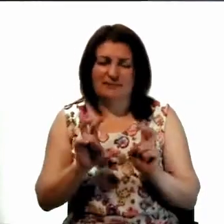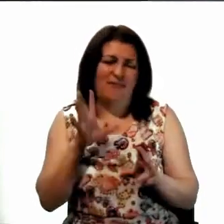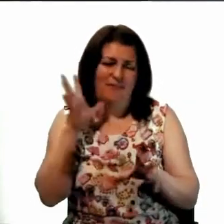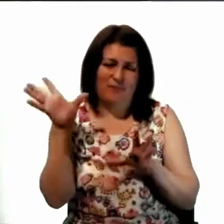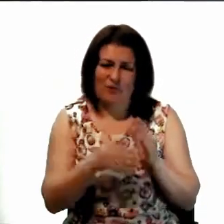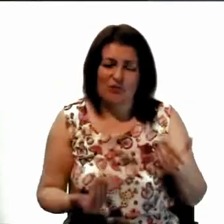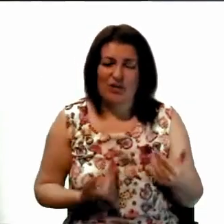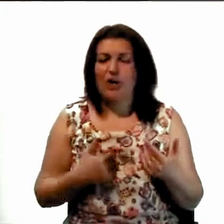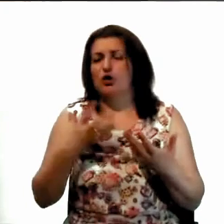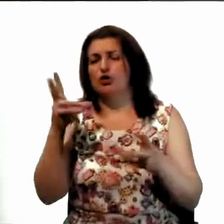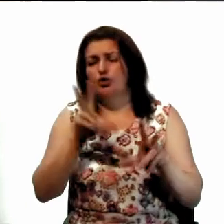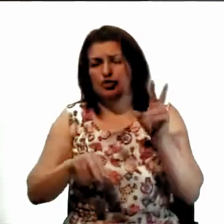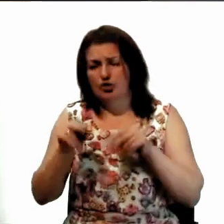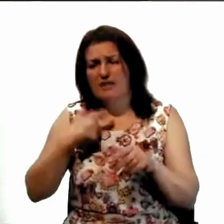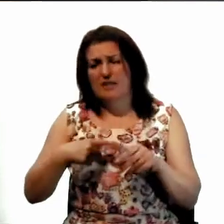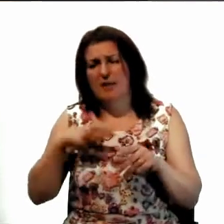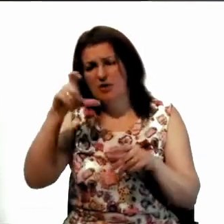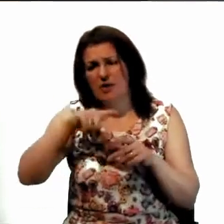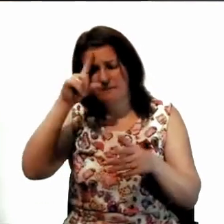жизнь, считать себя верующим человеком,